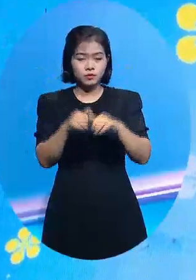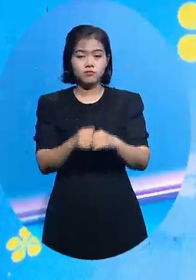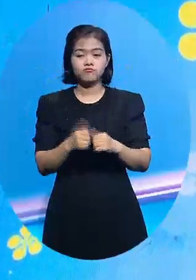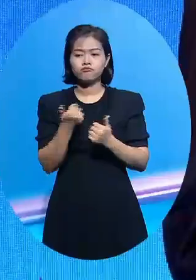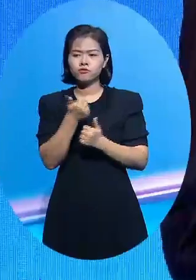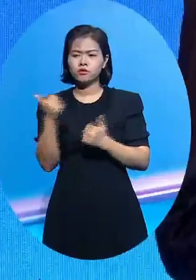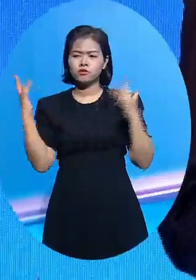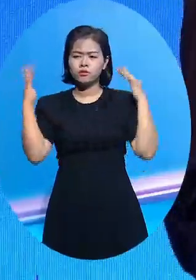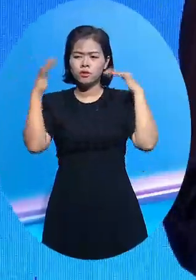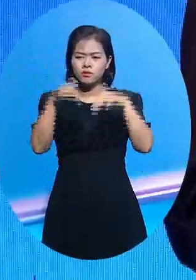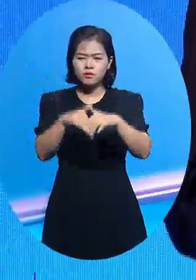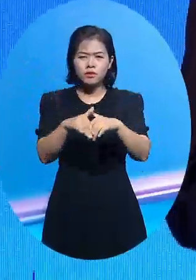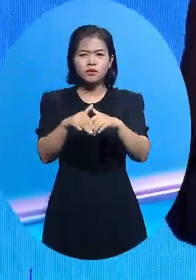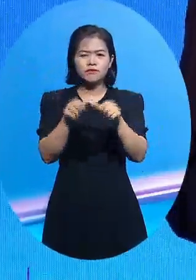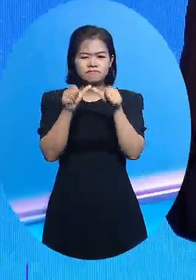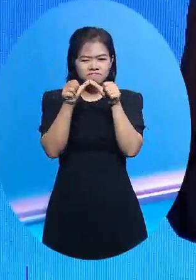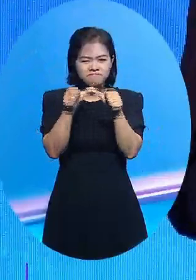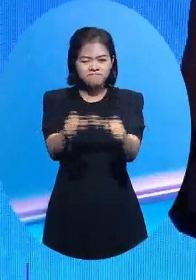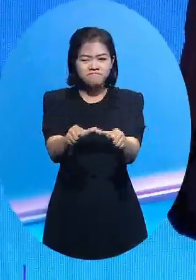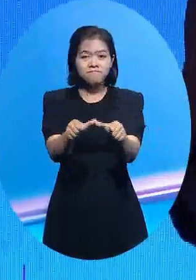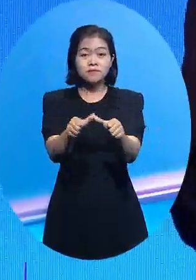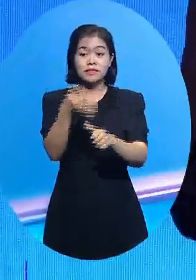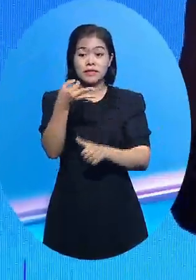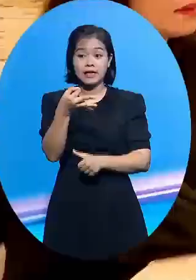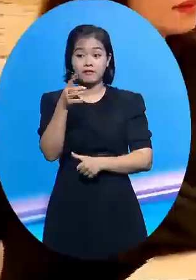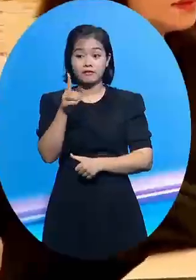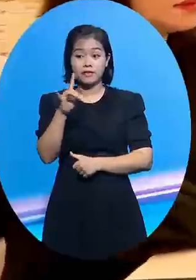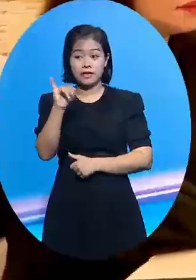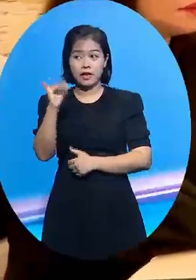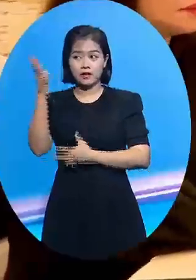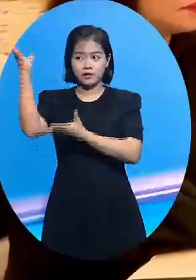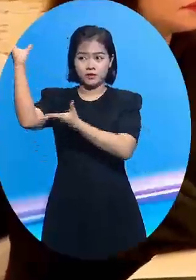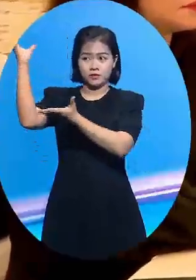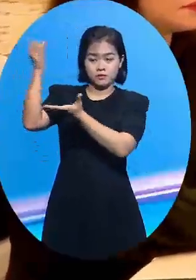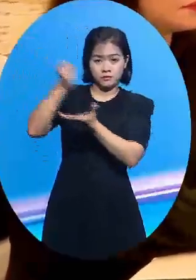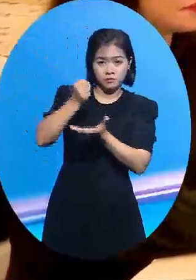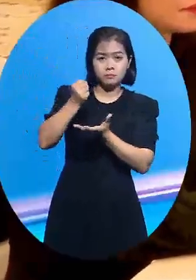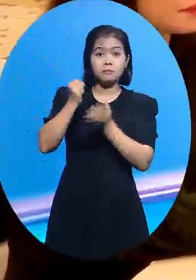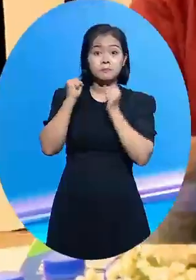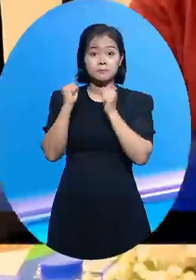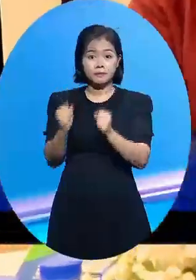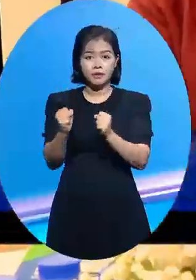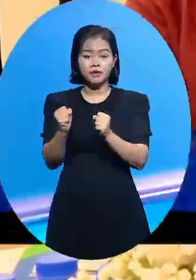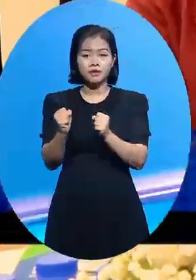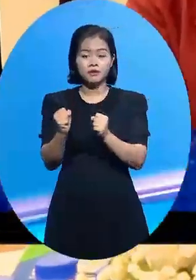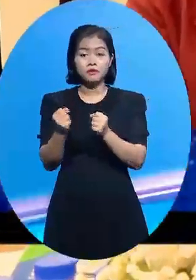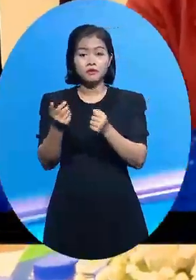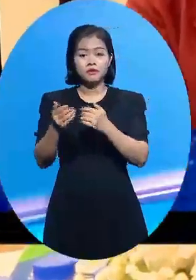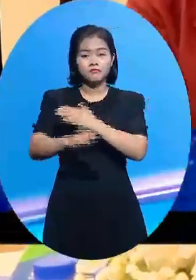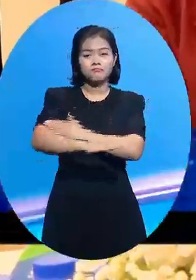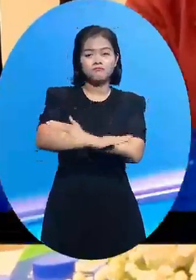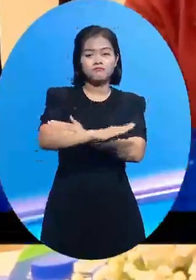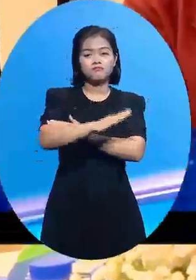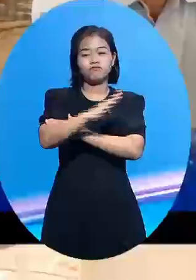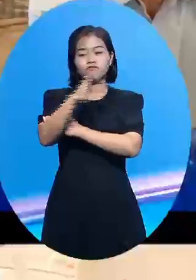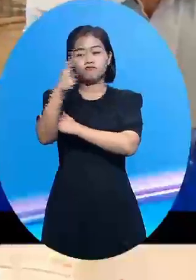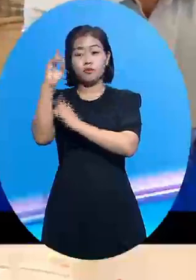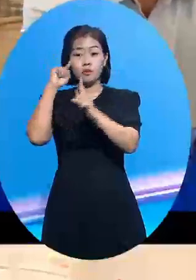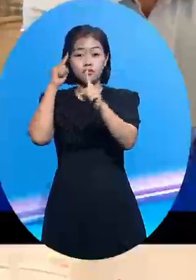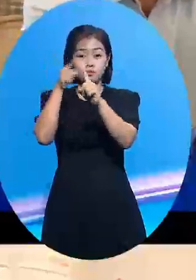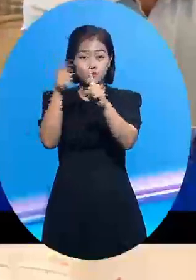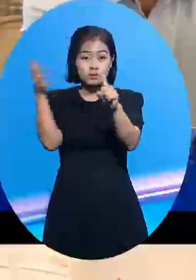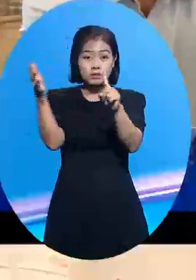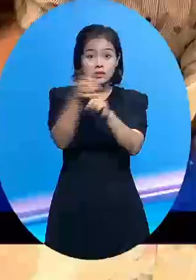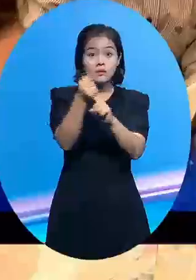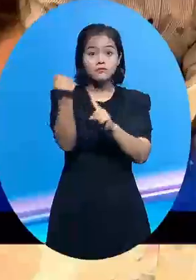để tiếp tục thu hút FDI bền vững, để ngành sản xuất công nghiệp nói riêng và nền kinh tế nói chung có được mức tăng trưởng như mục tiêu đề ra. Bên cạnh những giải pháp cụ